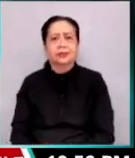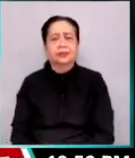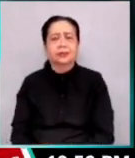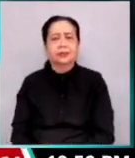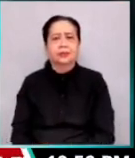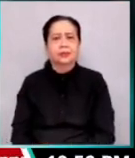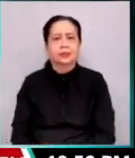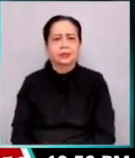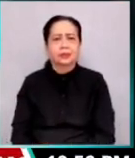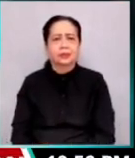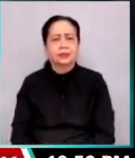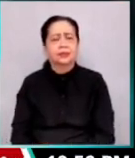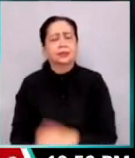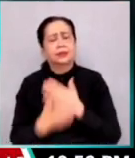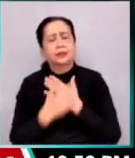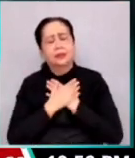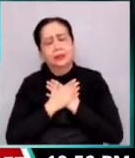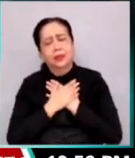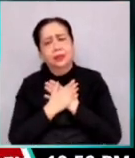Mga anak ko!